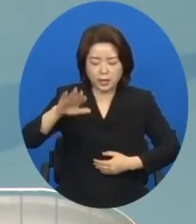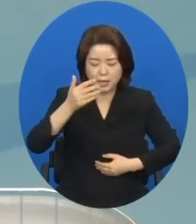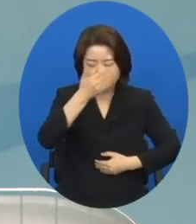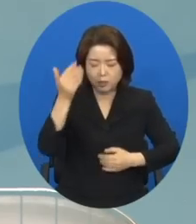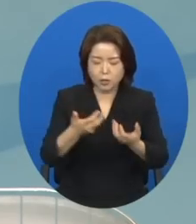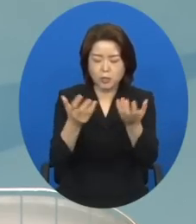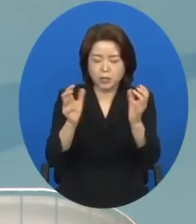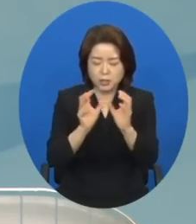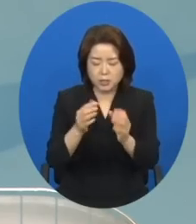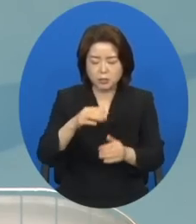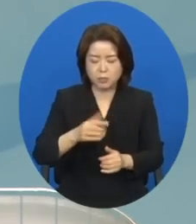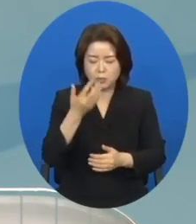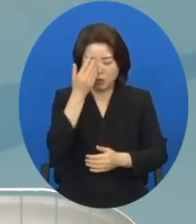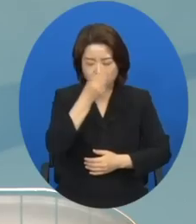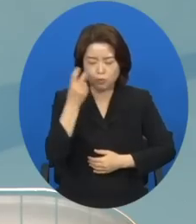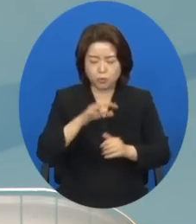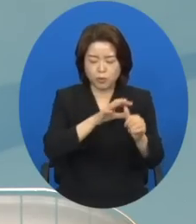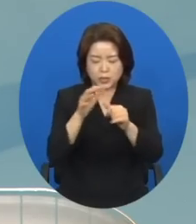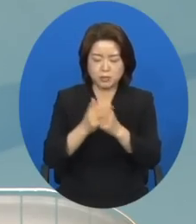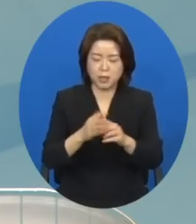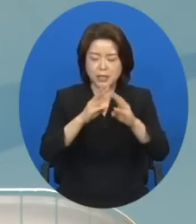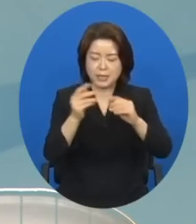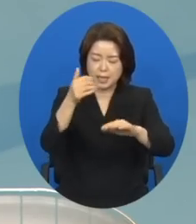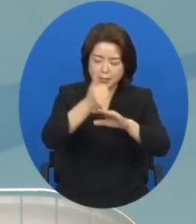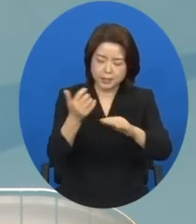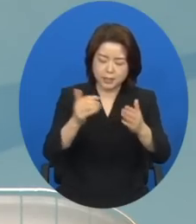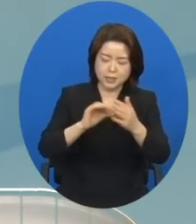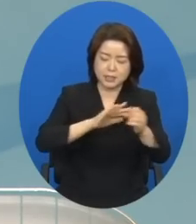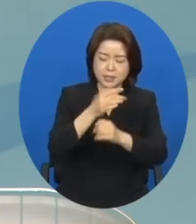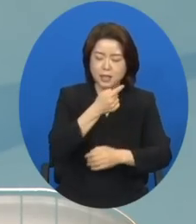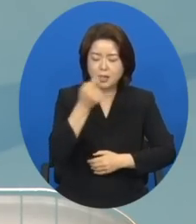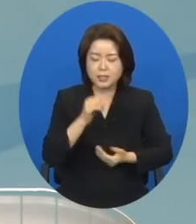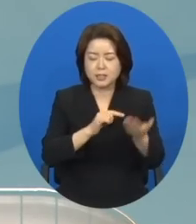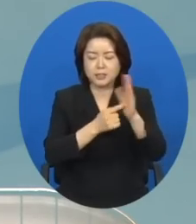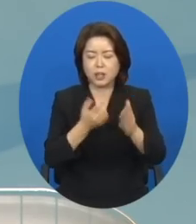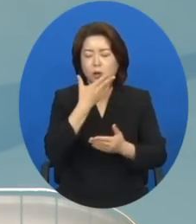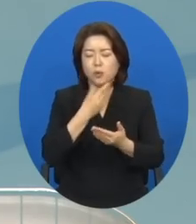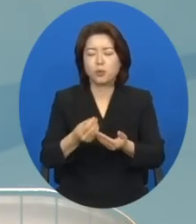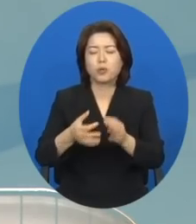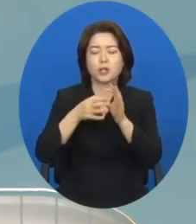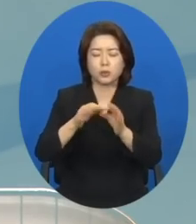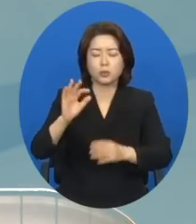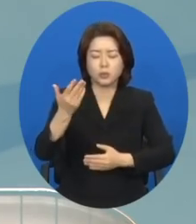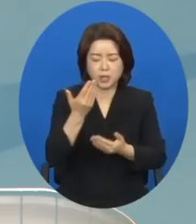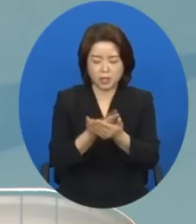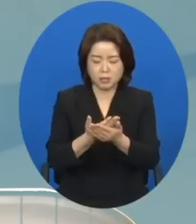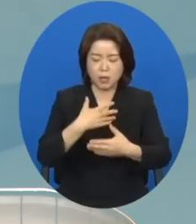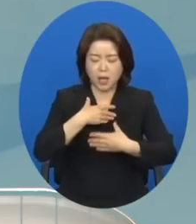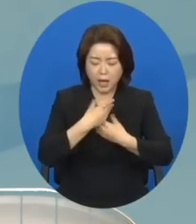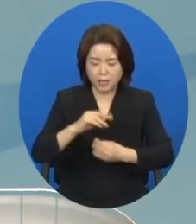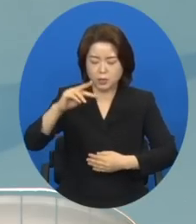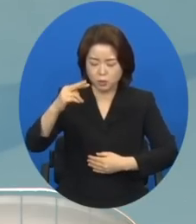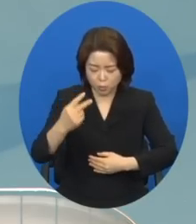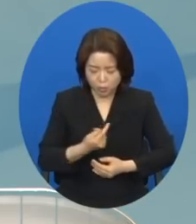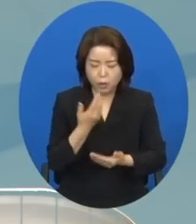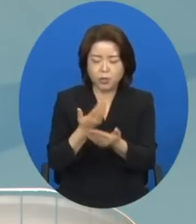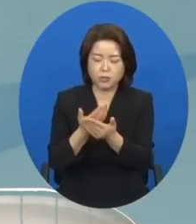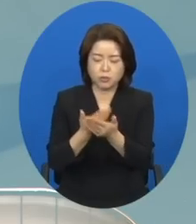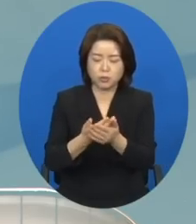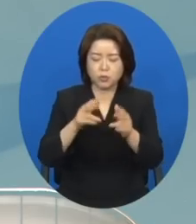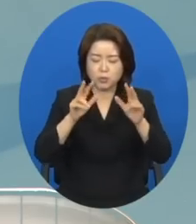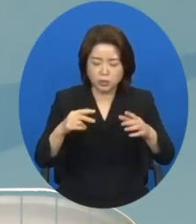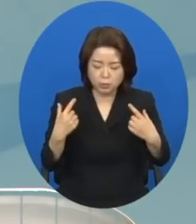복음을 증거하며 하나님의 사랑을 증거케 하는 귀한 축복의 통로가 되게 해주시고 안전하게 돌아오게 하시고 또한